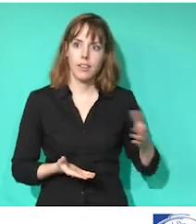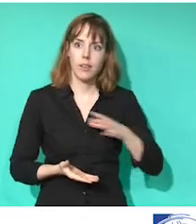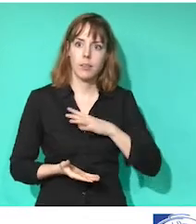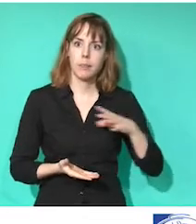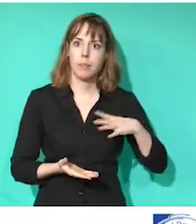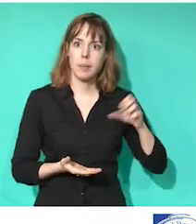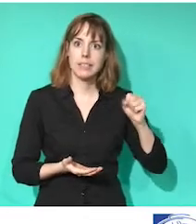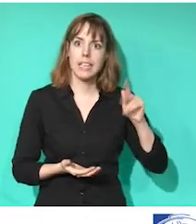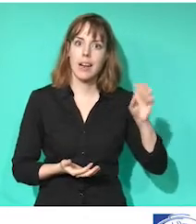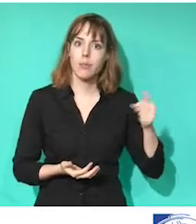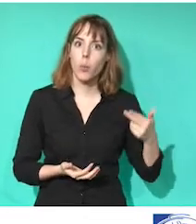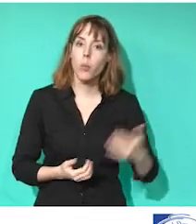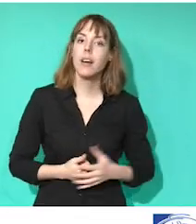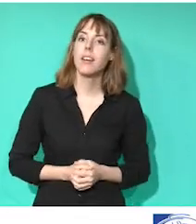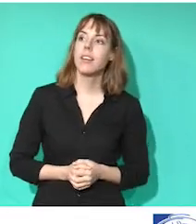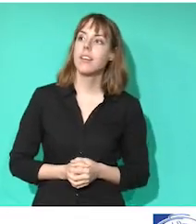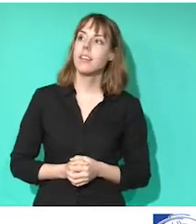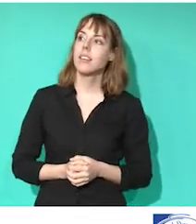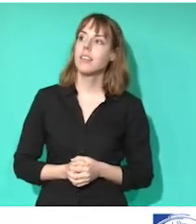Non plus. Bon, alors,